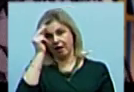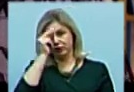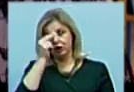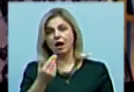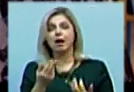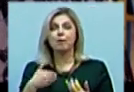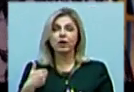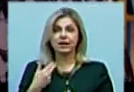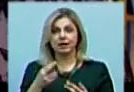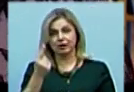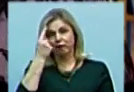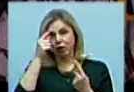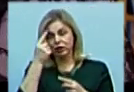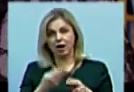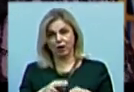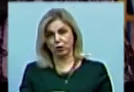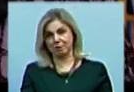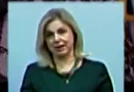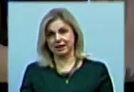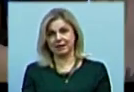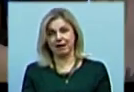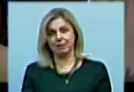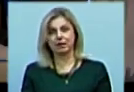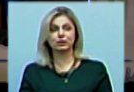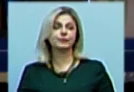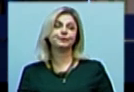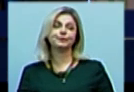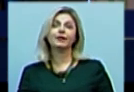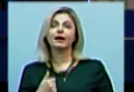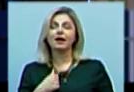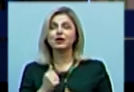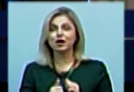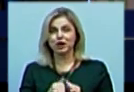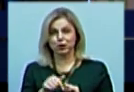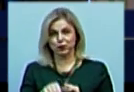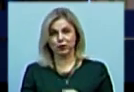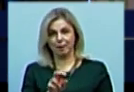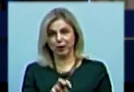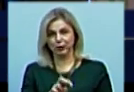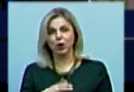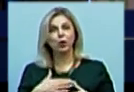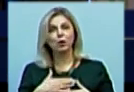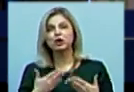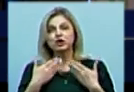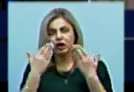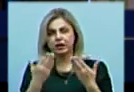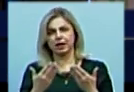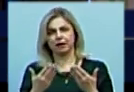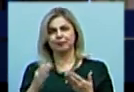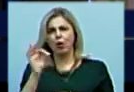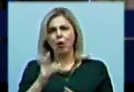для творчості, якою вони займаються. Я сюди дуже часто приходжу, полюбляю читати детективи